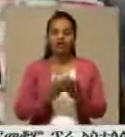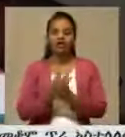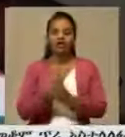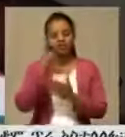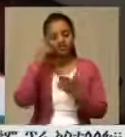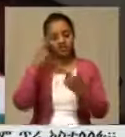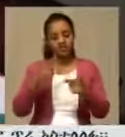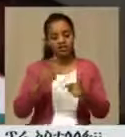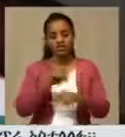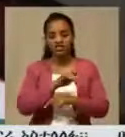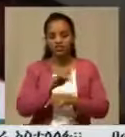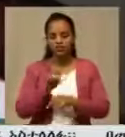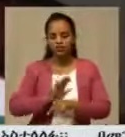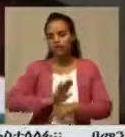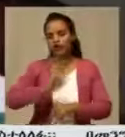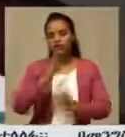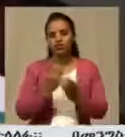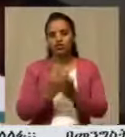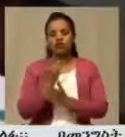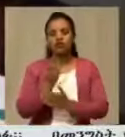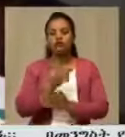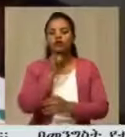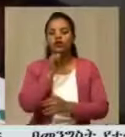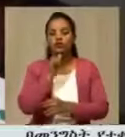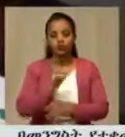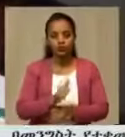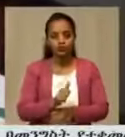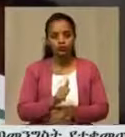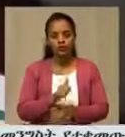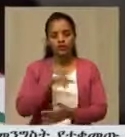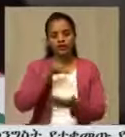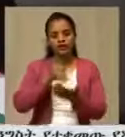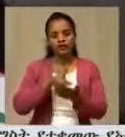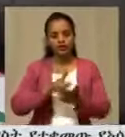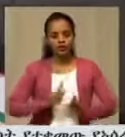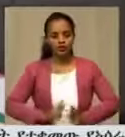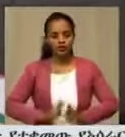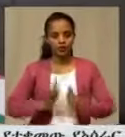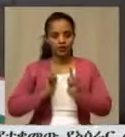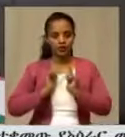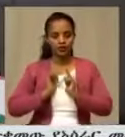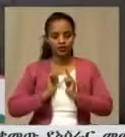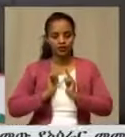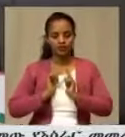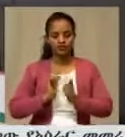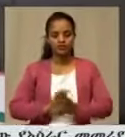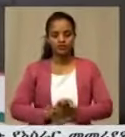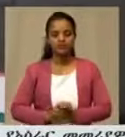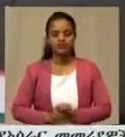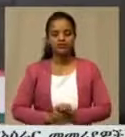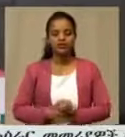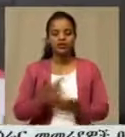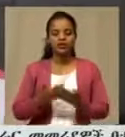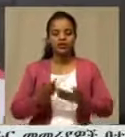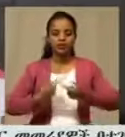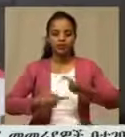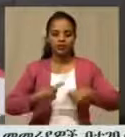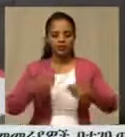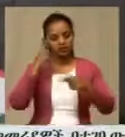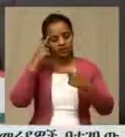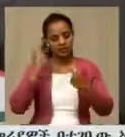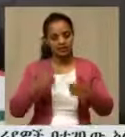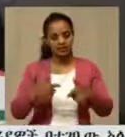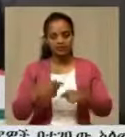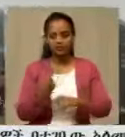እድል እንጂ በራሱ ልማት ባለመሆኑ የከተማ ነዋሪዎች ይህ የሚያመጣውን እድል